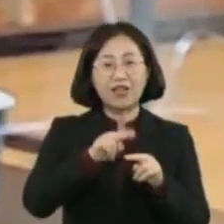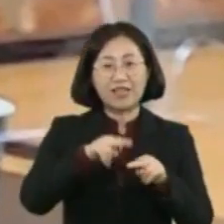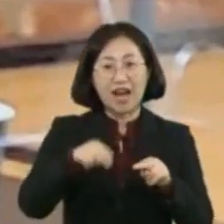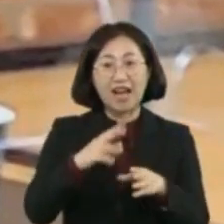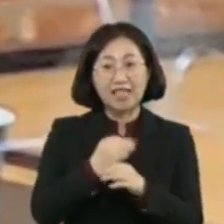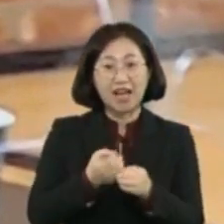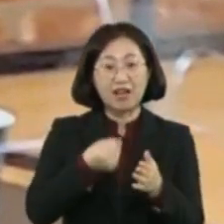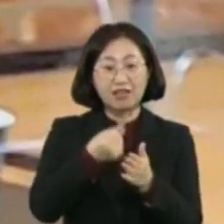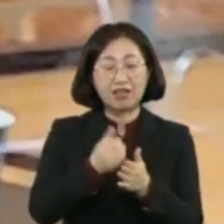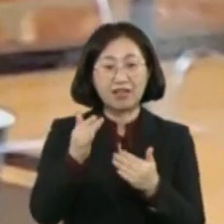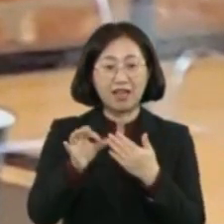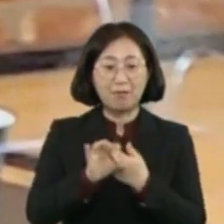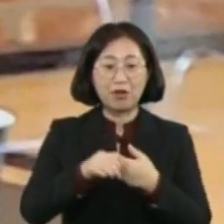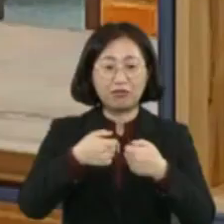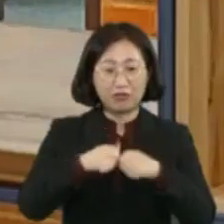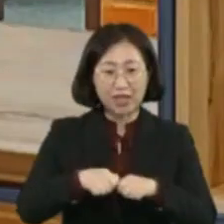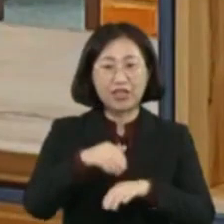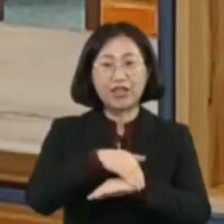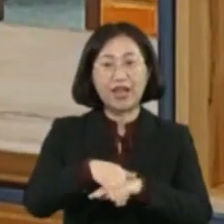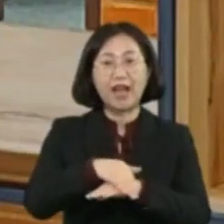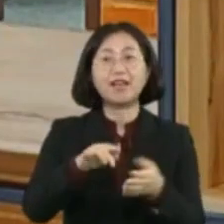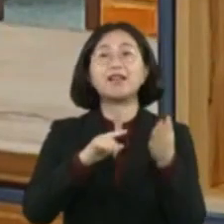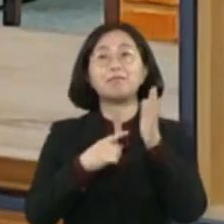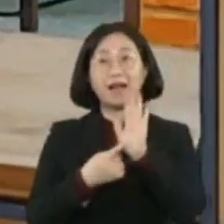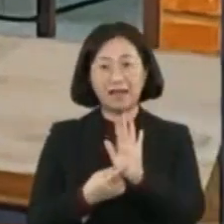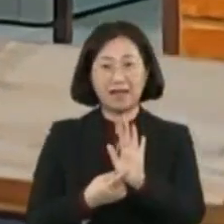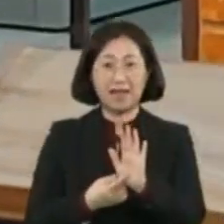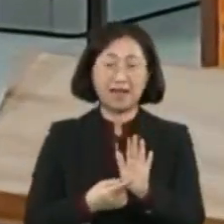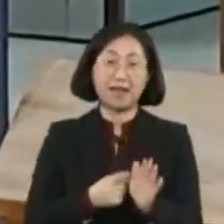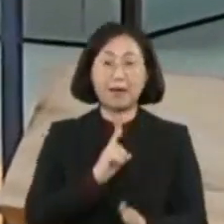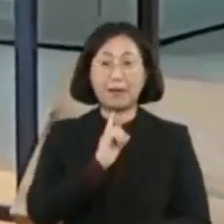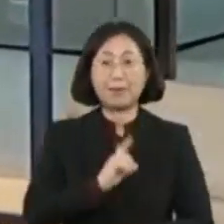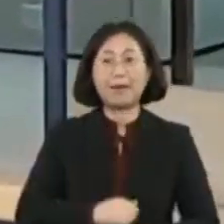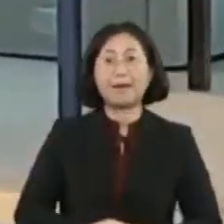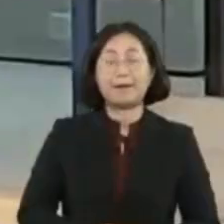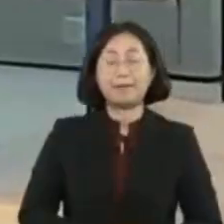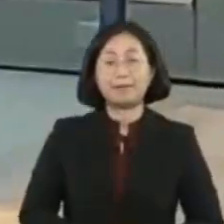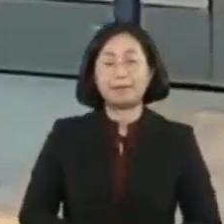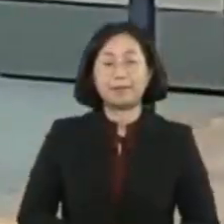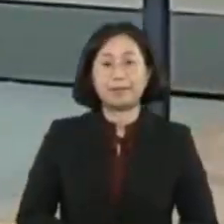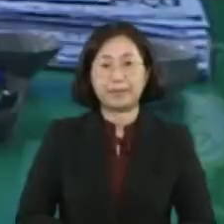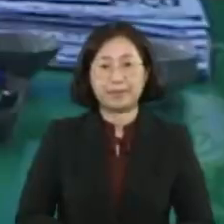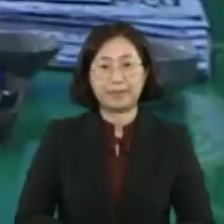출마 회견을 통해 구체적인 계획을 밝히겠다고 덧붙였습니다.